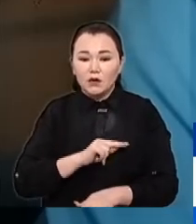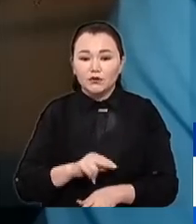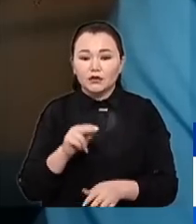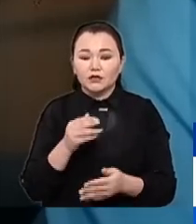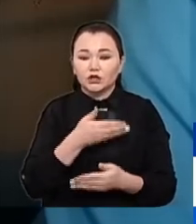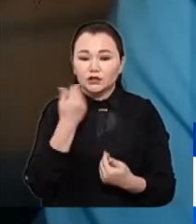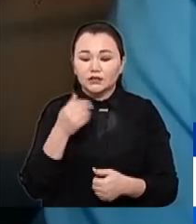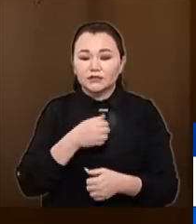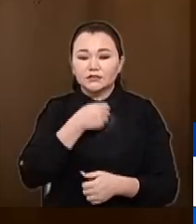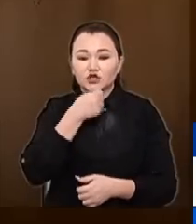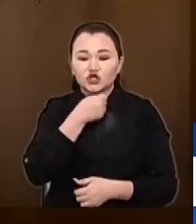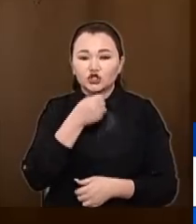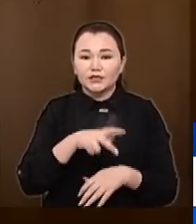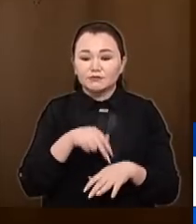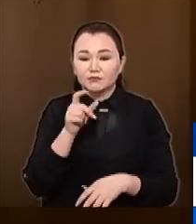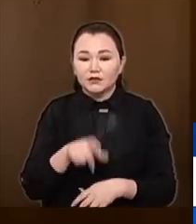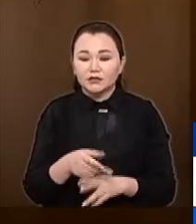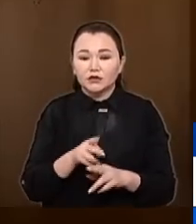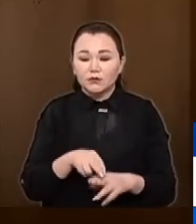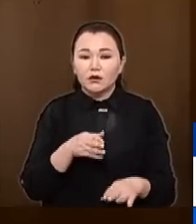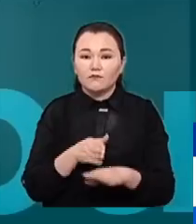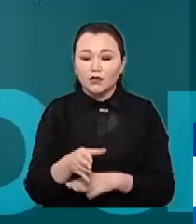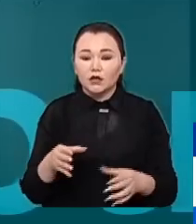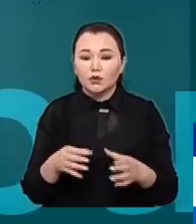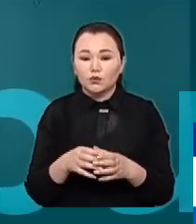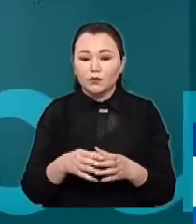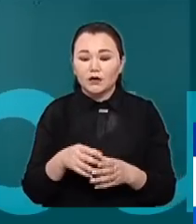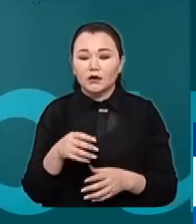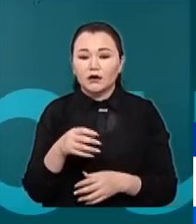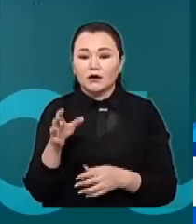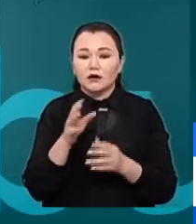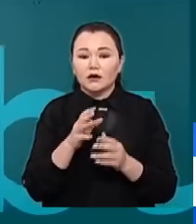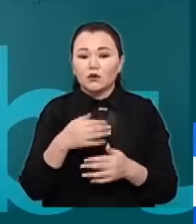старшего инспектора поэтому к нему просто выехала группа